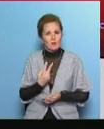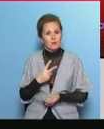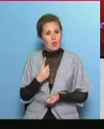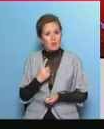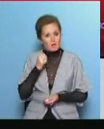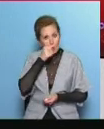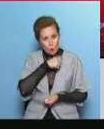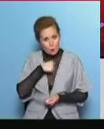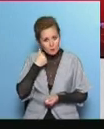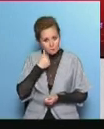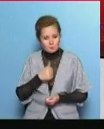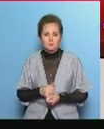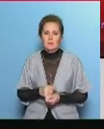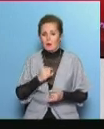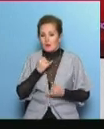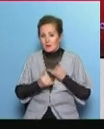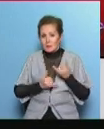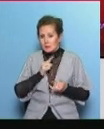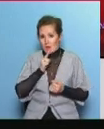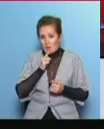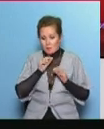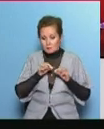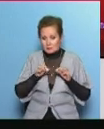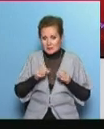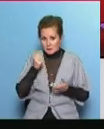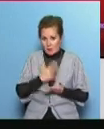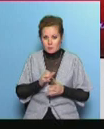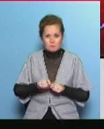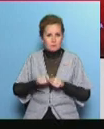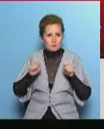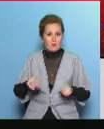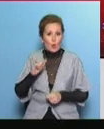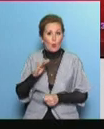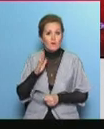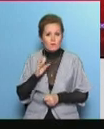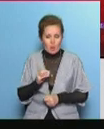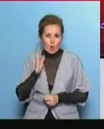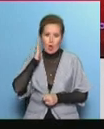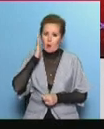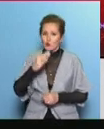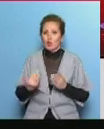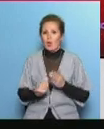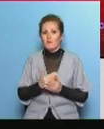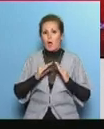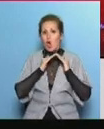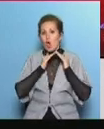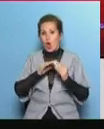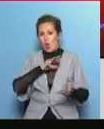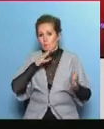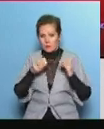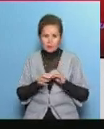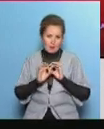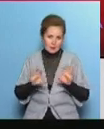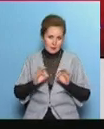Селекционный семеноводческий центр может появиться в республике. Создать его решили в УВЕ. О будущем новом комплексе увинцы рассказали нашим